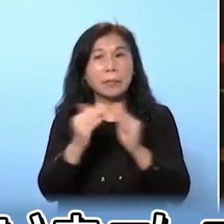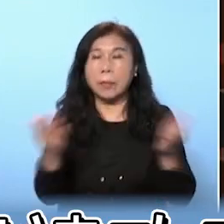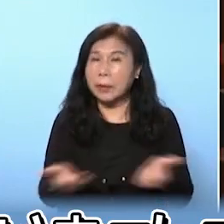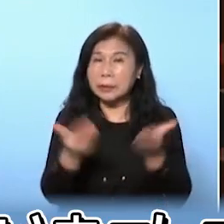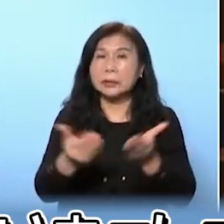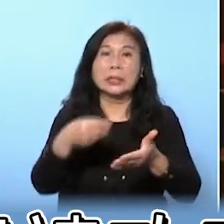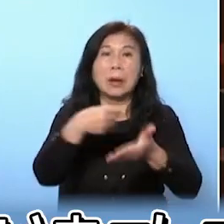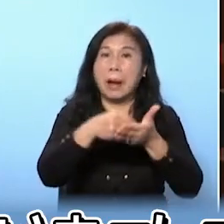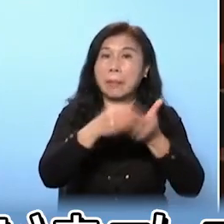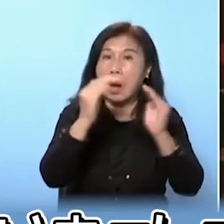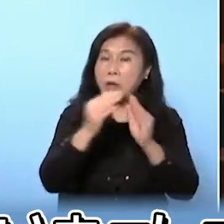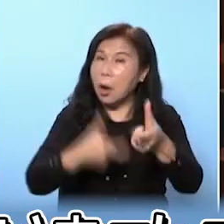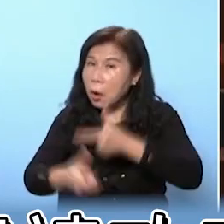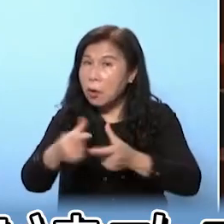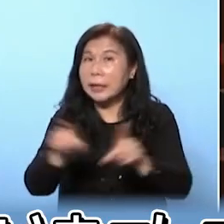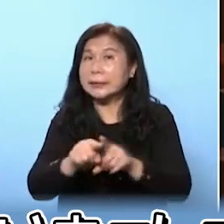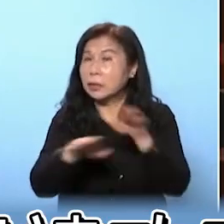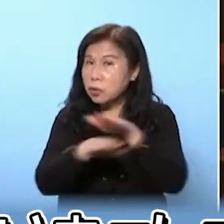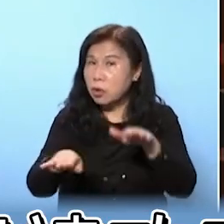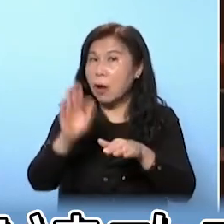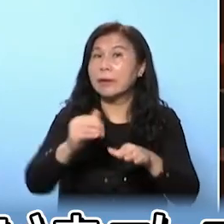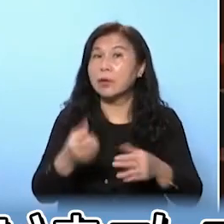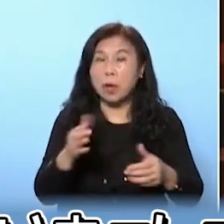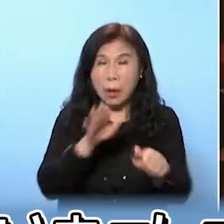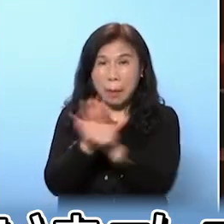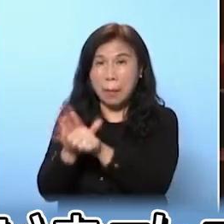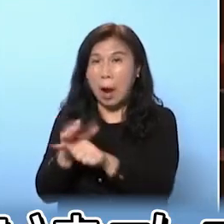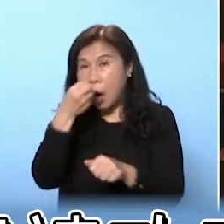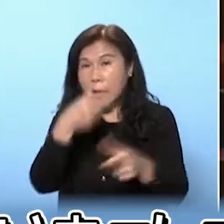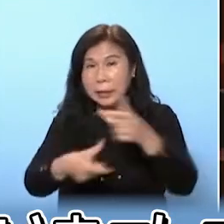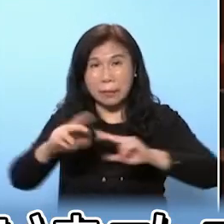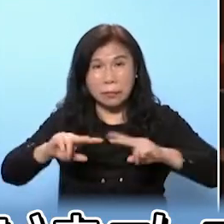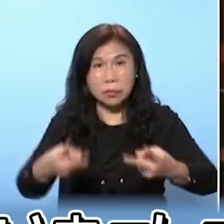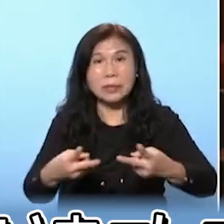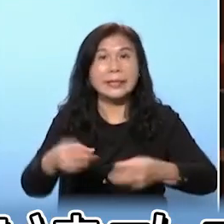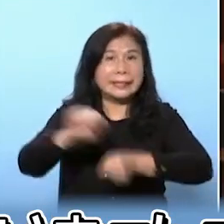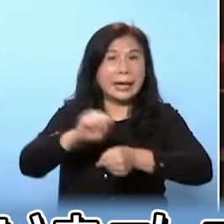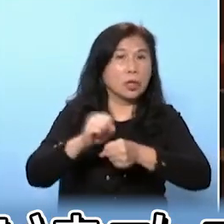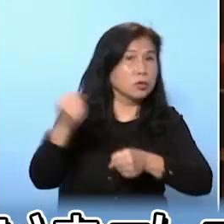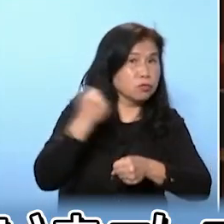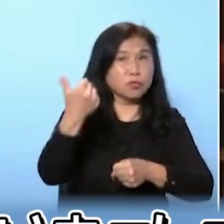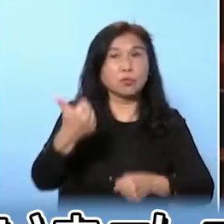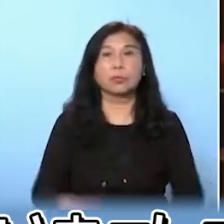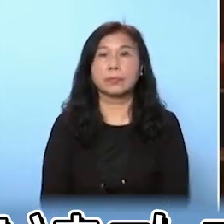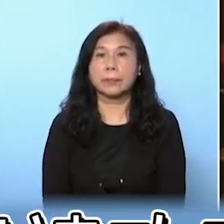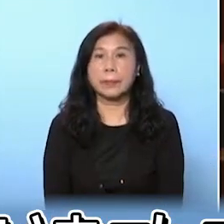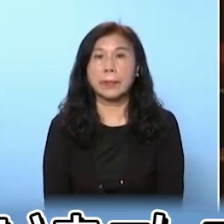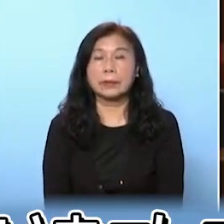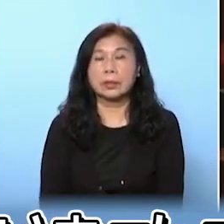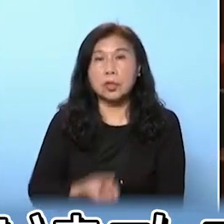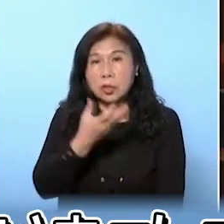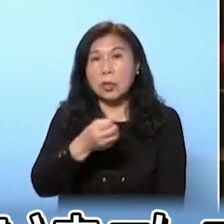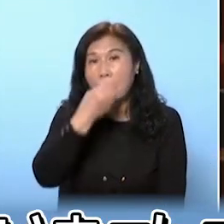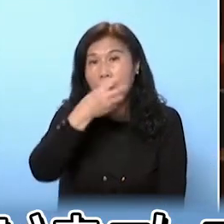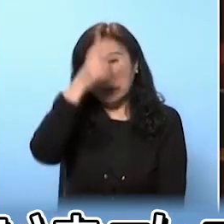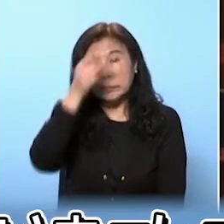促進樓市交易同埋穩定樓市，從而係為香港嘅經濟發展注入動力。咁我哋亦都提議